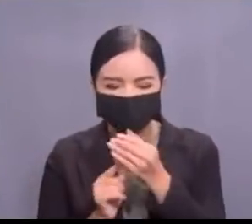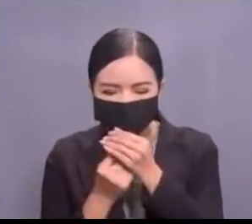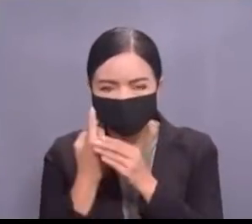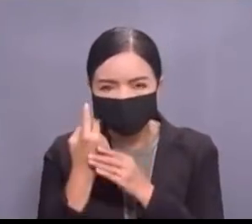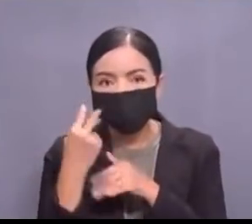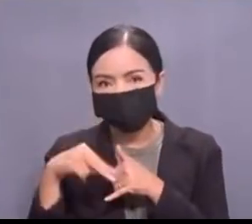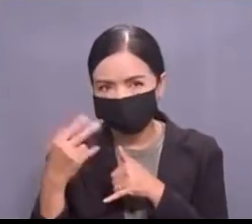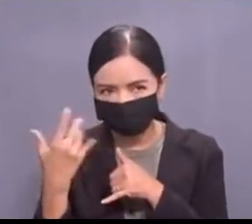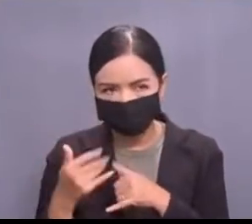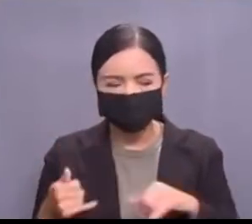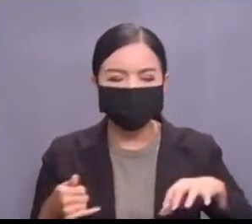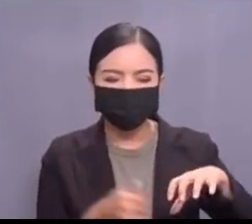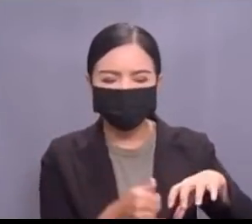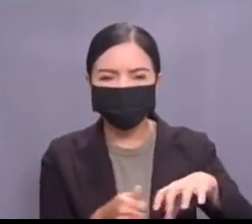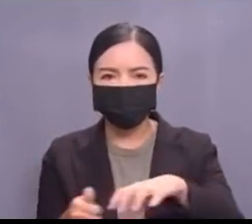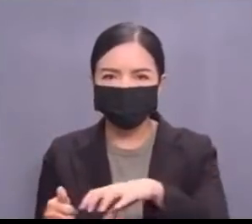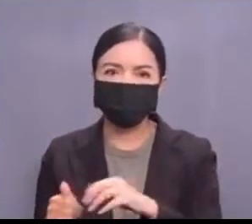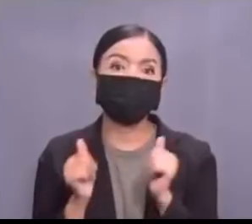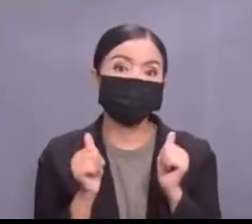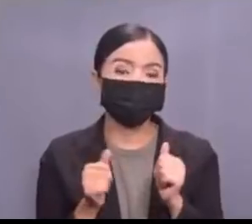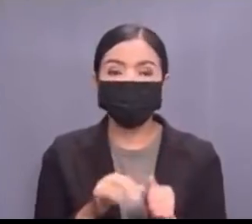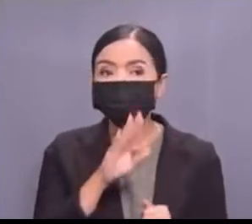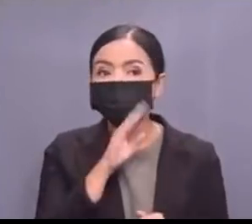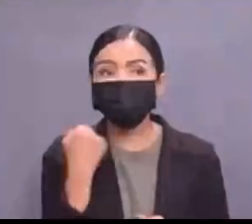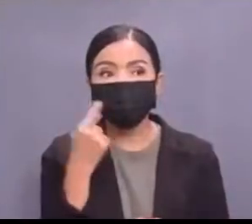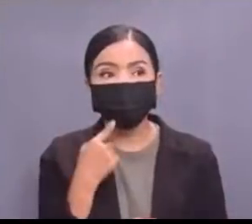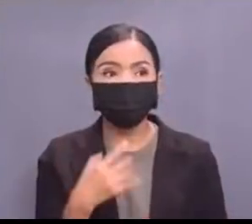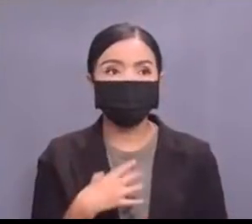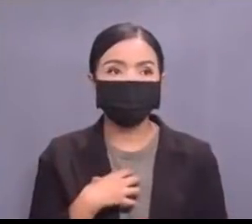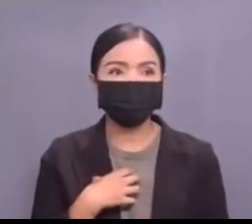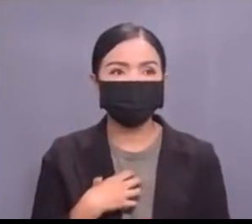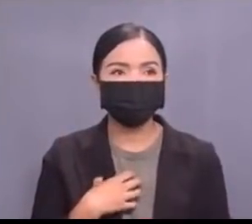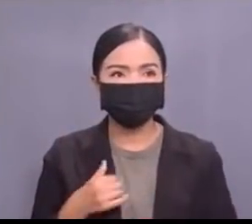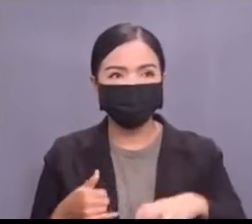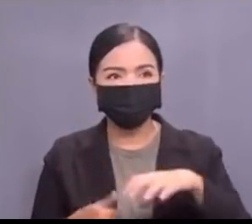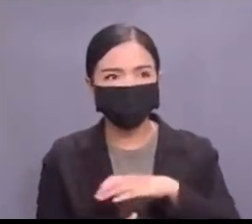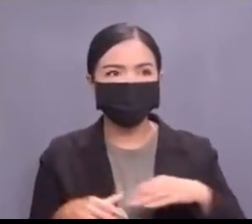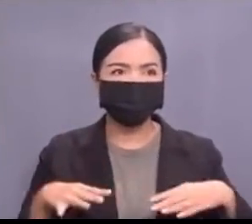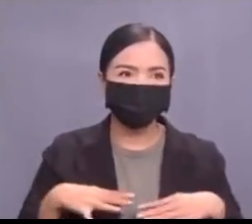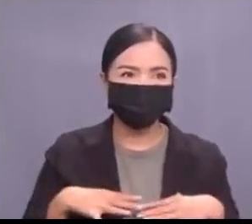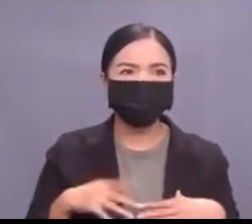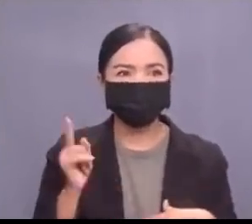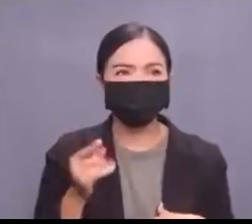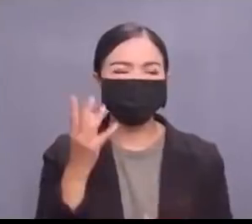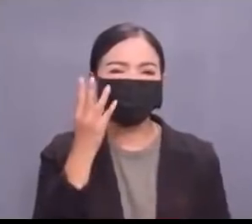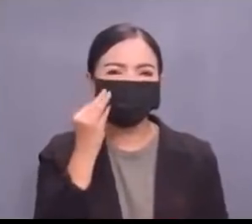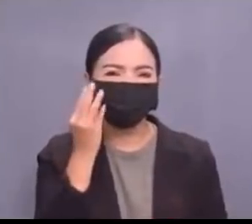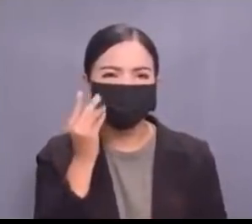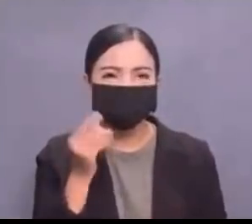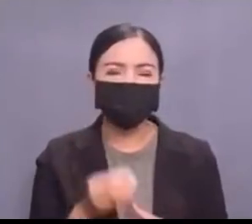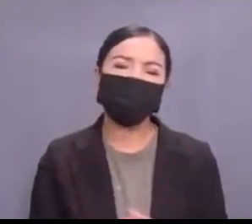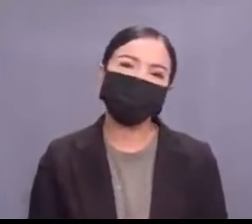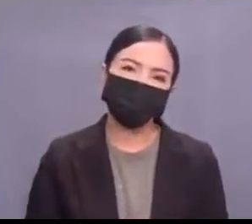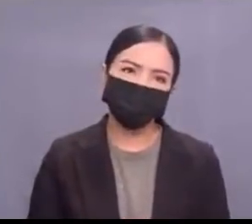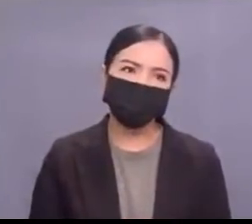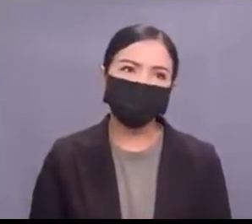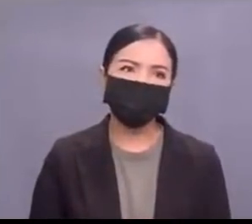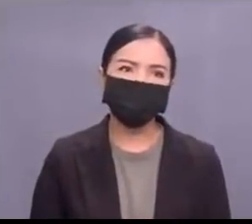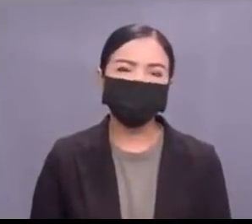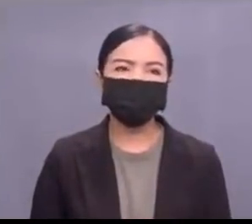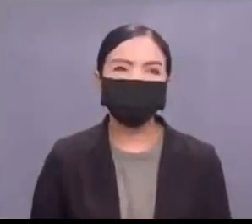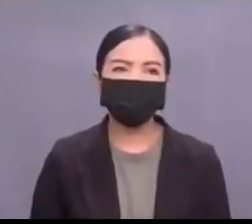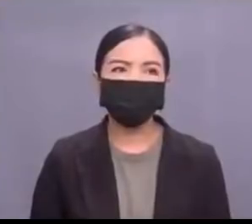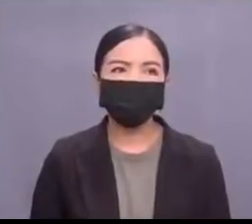ควิดก่อนเข้าพักทุกครั้งนะคะถ้าเกิดว่าใครอยากจะเข้าพักพยายามที่จะทำตัวน่ารักหน่อยเขาฝากมาว่ายามวิก